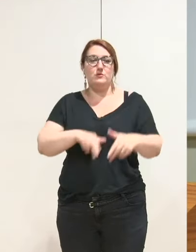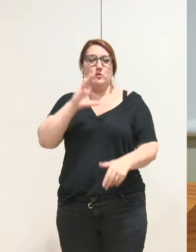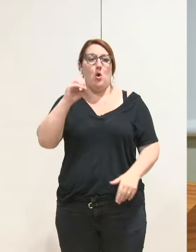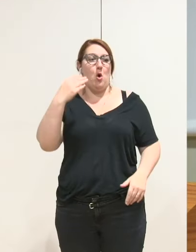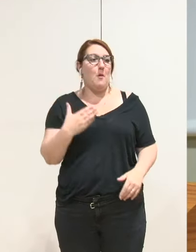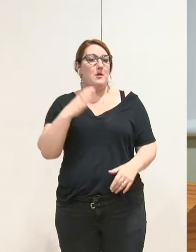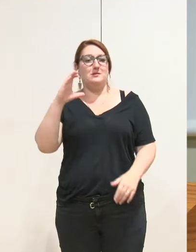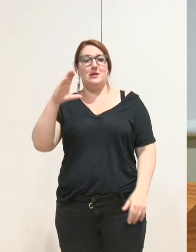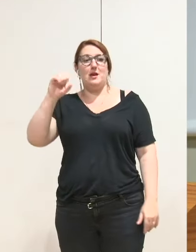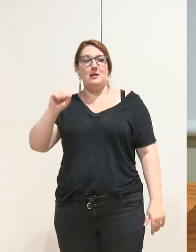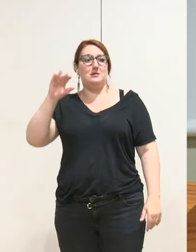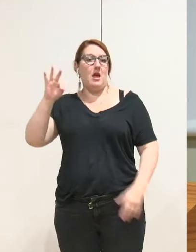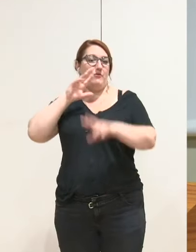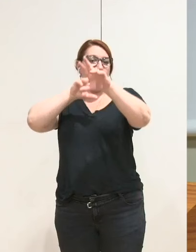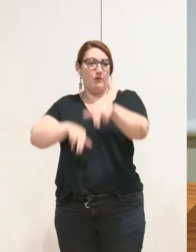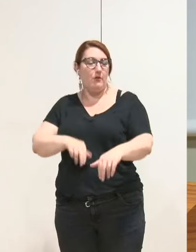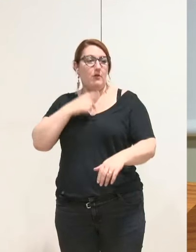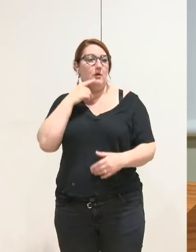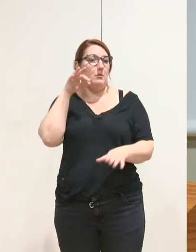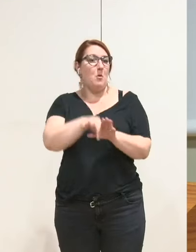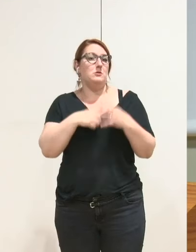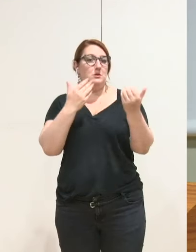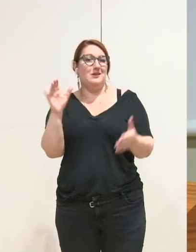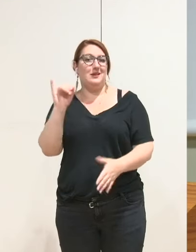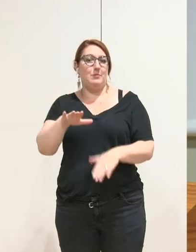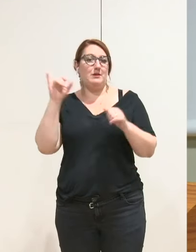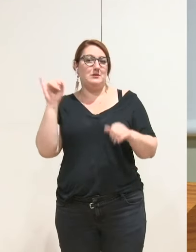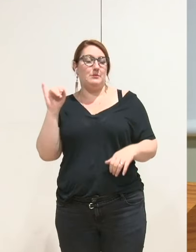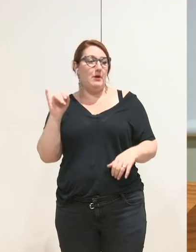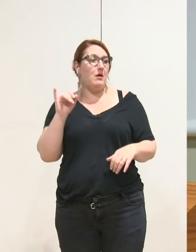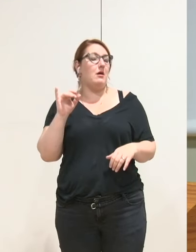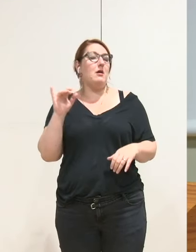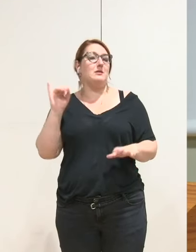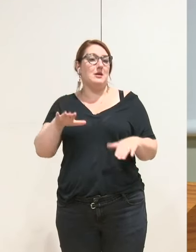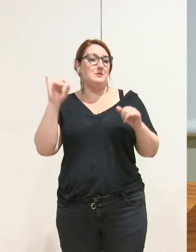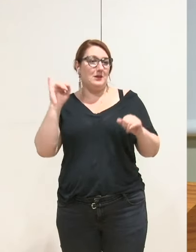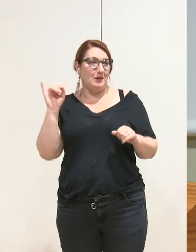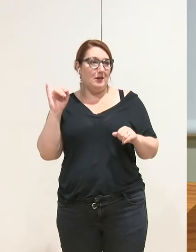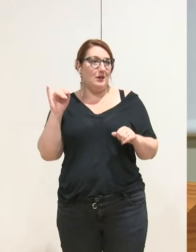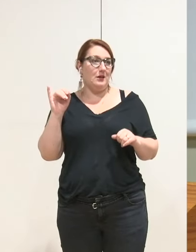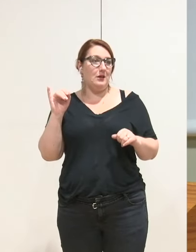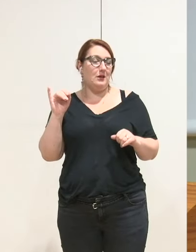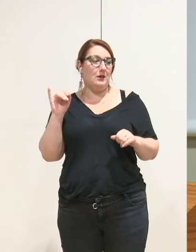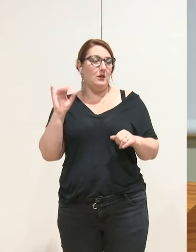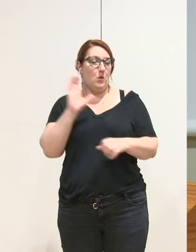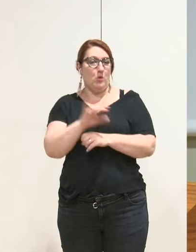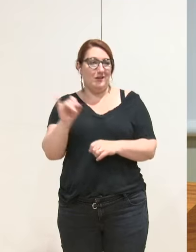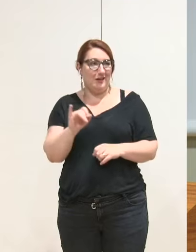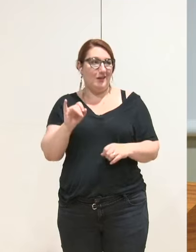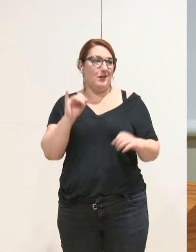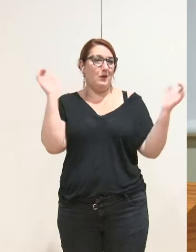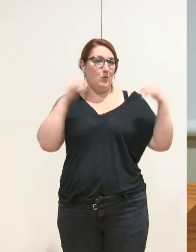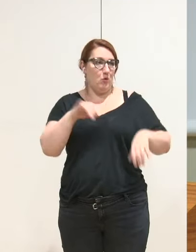CSF je la mets au voix qui ne prend pas part au vote qui s'abstient Front National qui est contre qui est